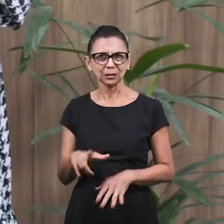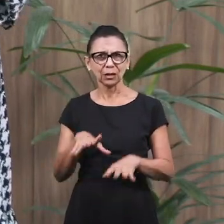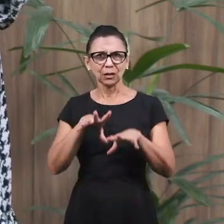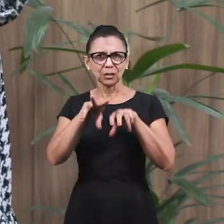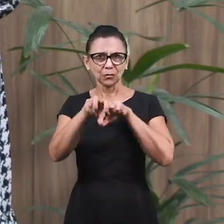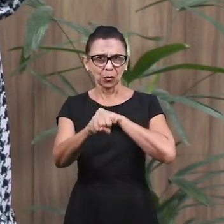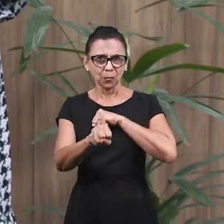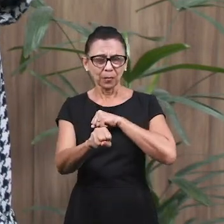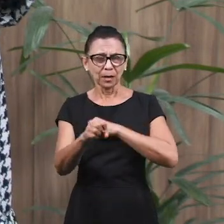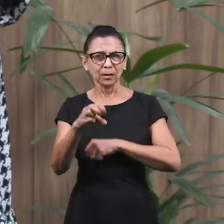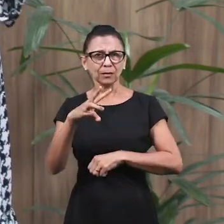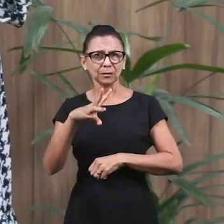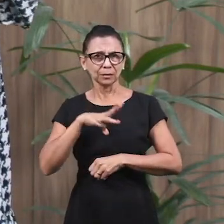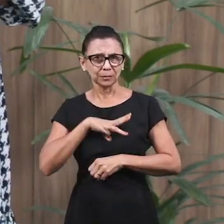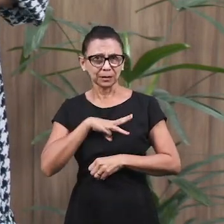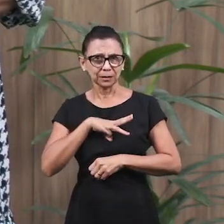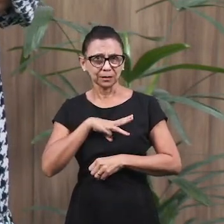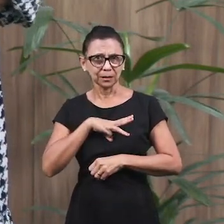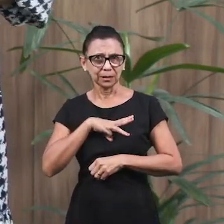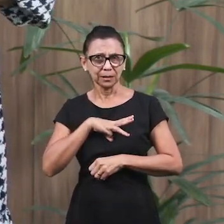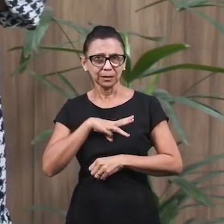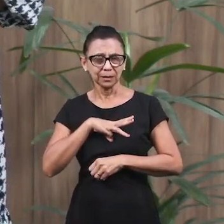ваш ребенок не смог